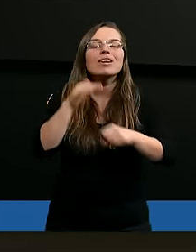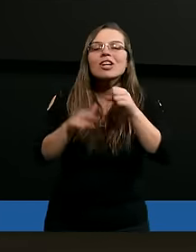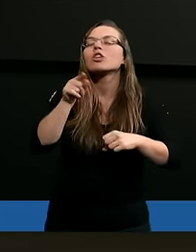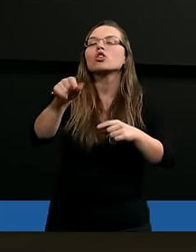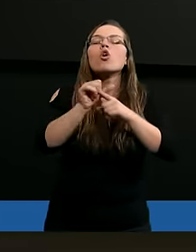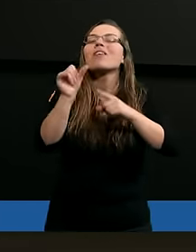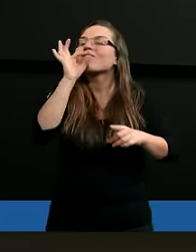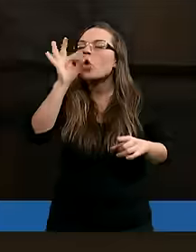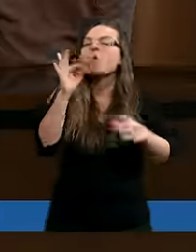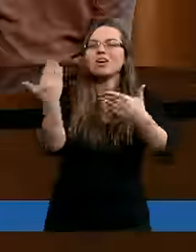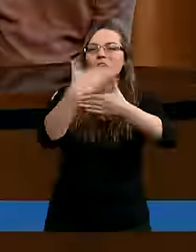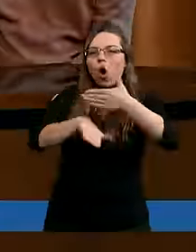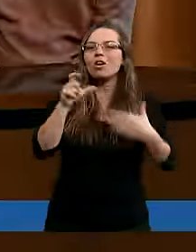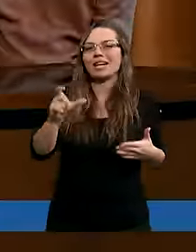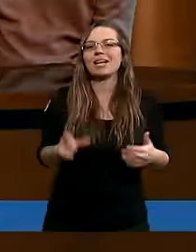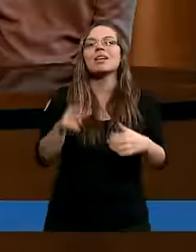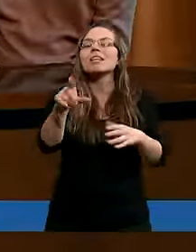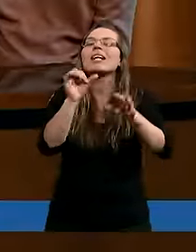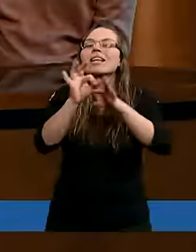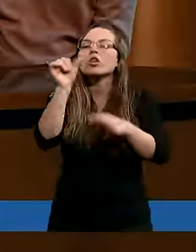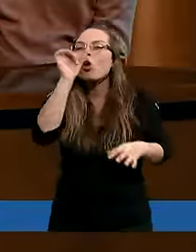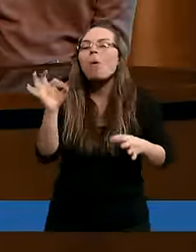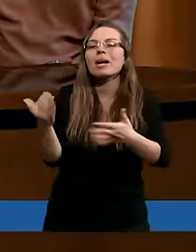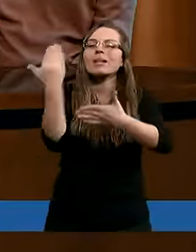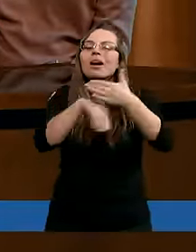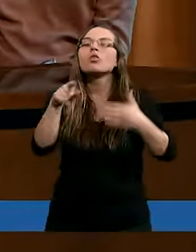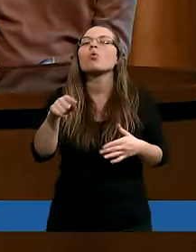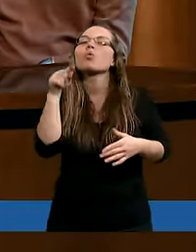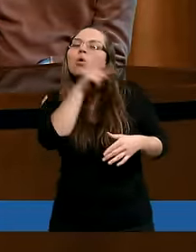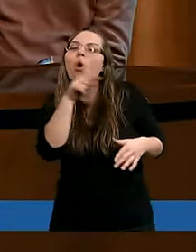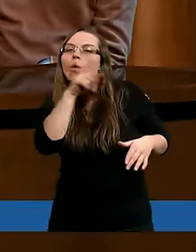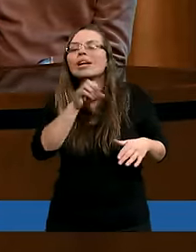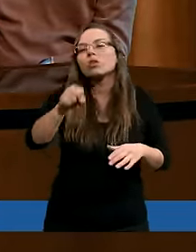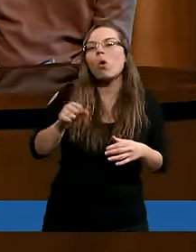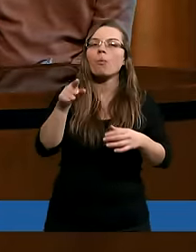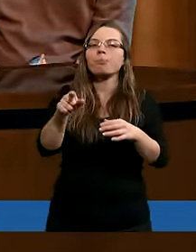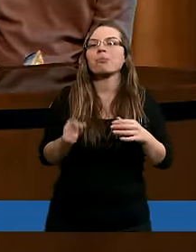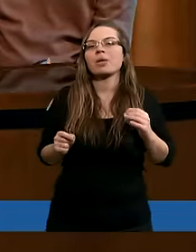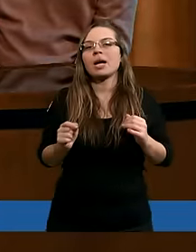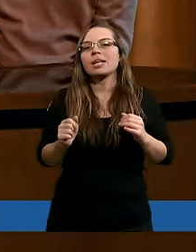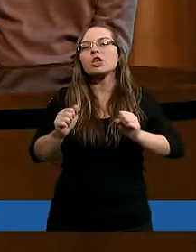dobrze kończy. To takie dobre zakończenie z lekką goryczką, można by było powiedzieć, no bo